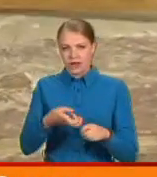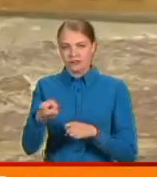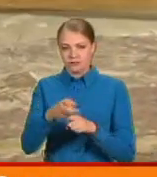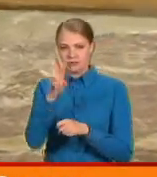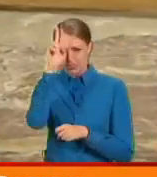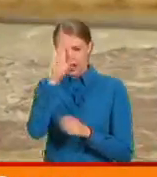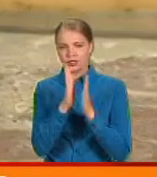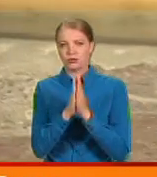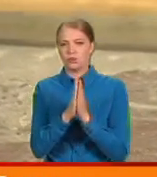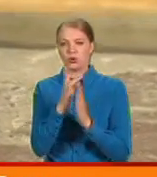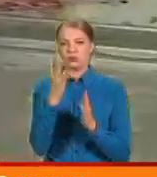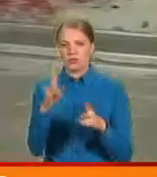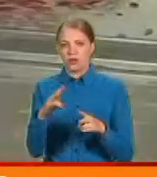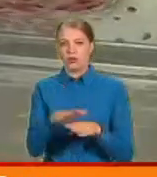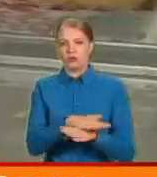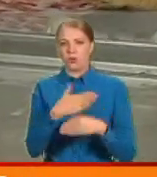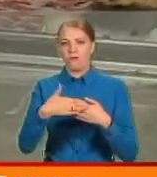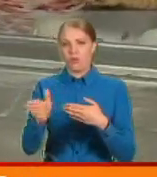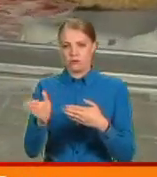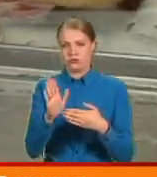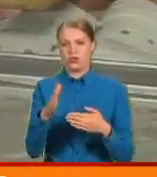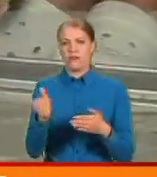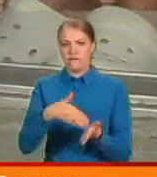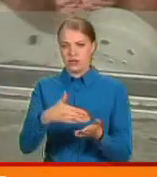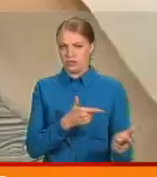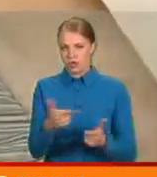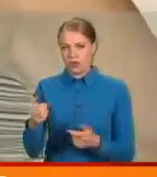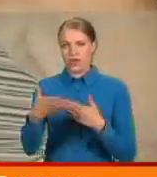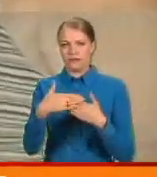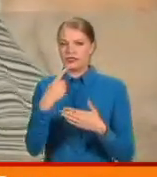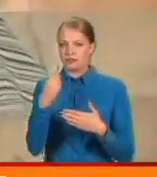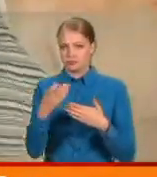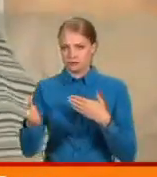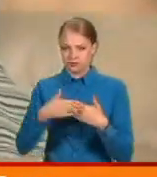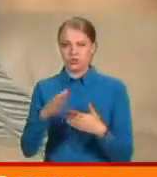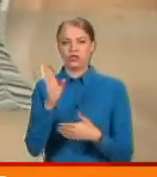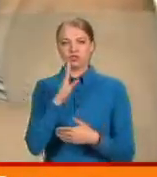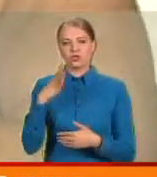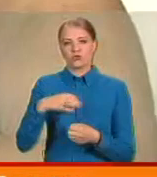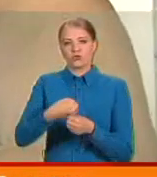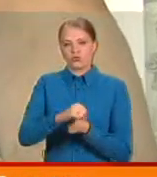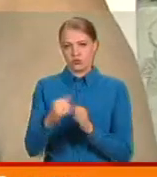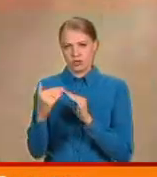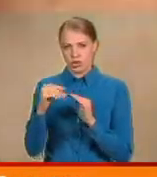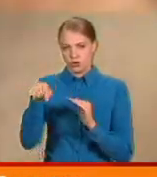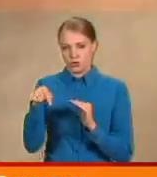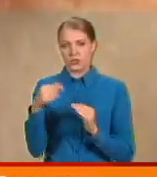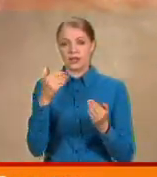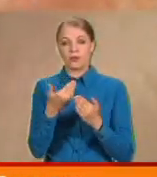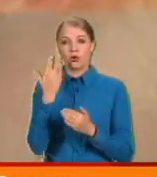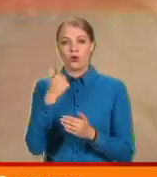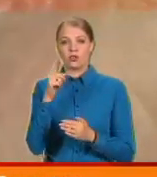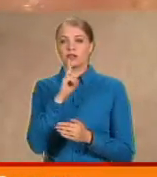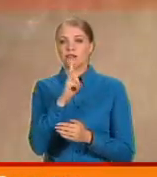та просить не затримуватися на вході. Тримати віник на поготові, а двері щільно зачиненими, жінку змусила сусідка. Відтоді,